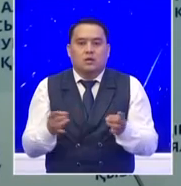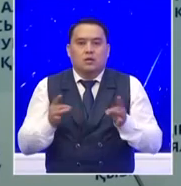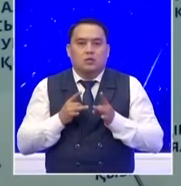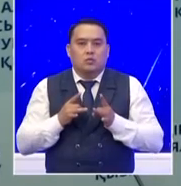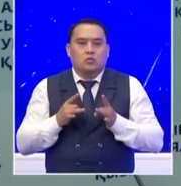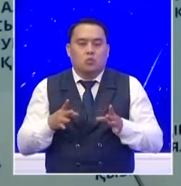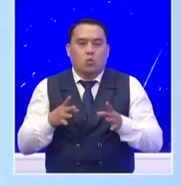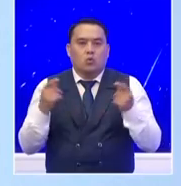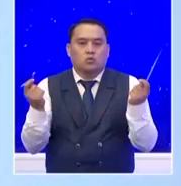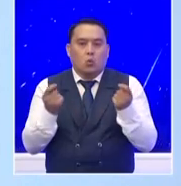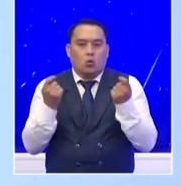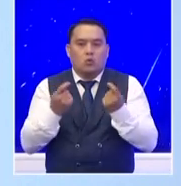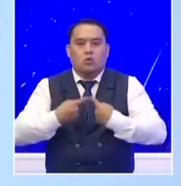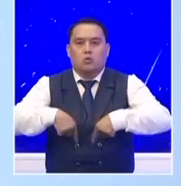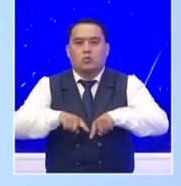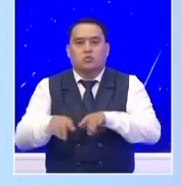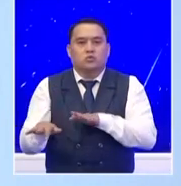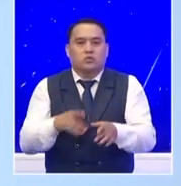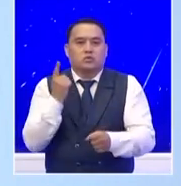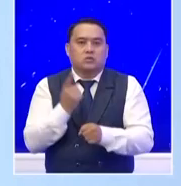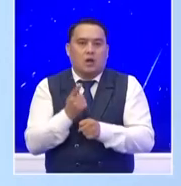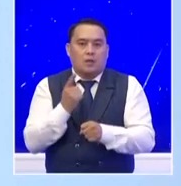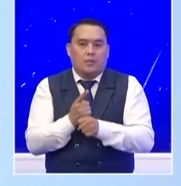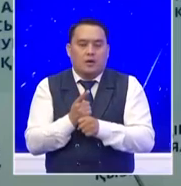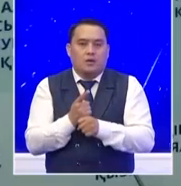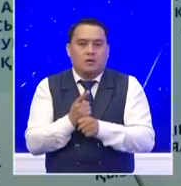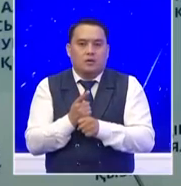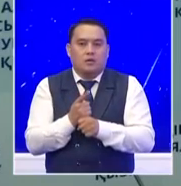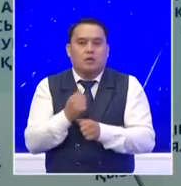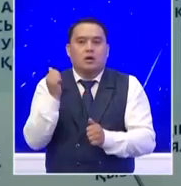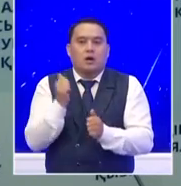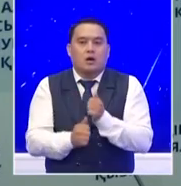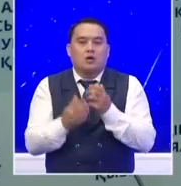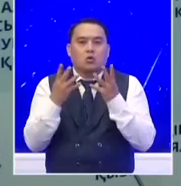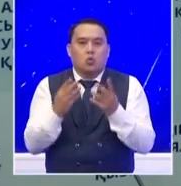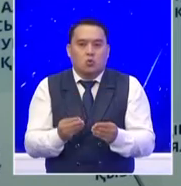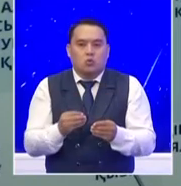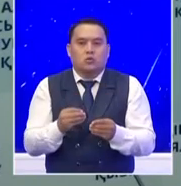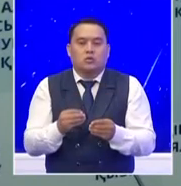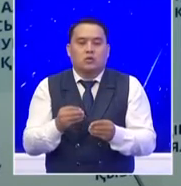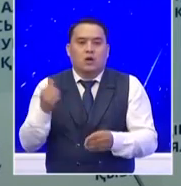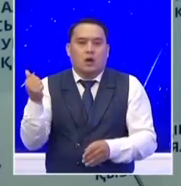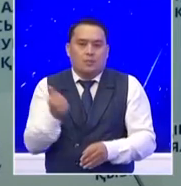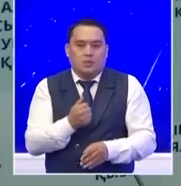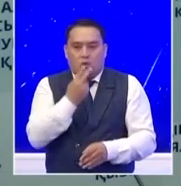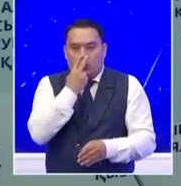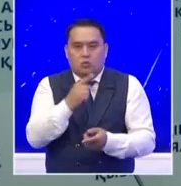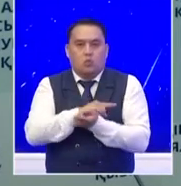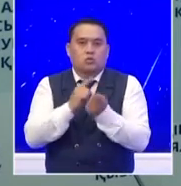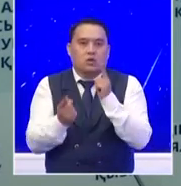жасап, мынандай ұйымдастыру шараларын жасауға болмайды. Эпитахуал күн сайын, сағат сайын, жұма сайын өзгеріп